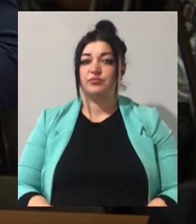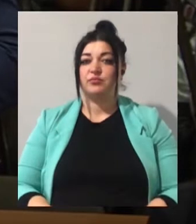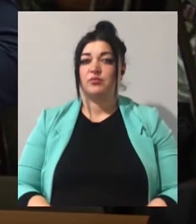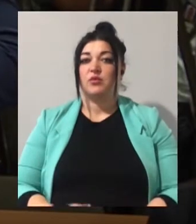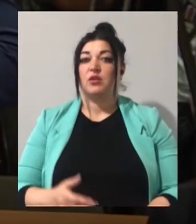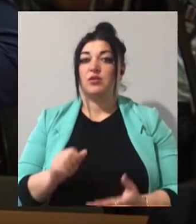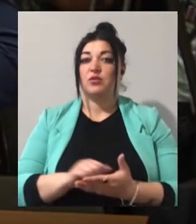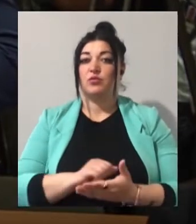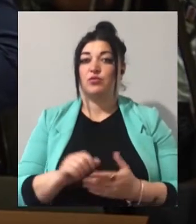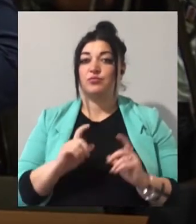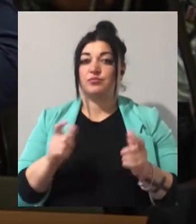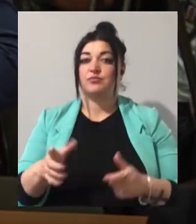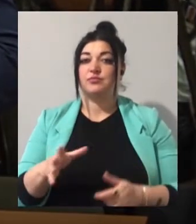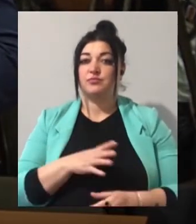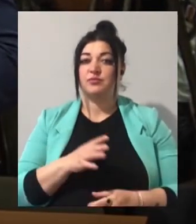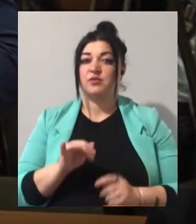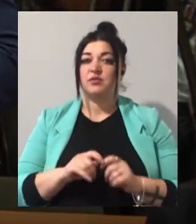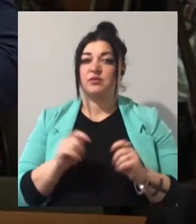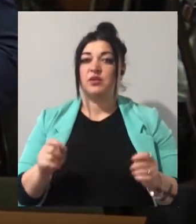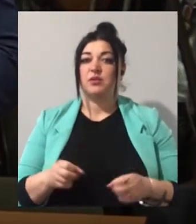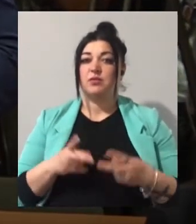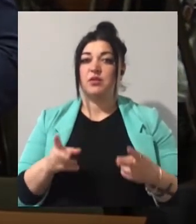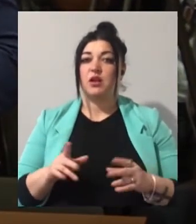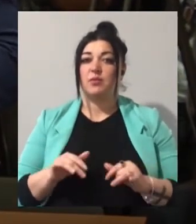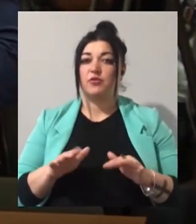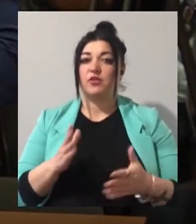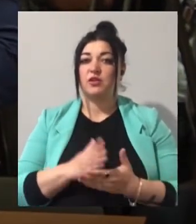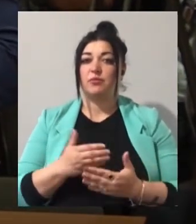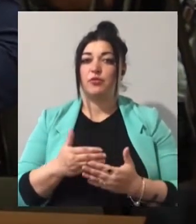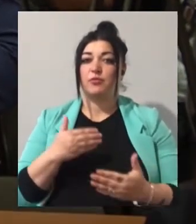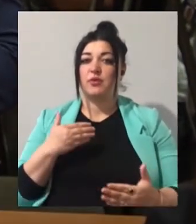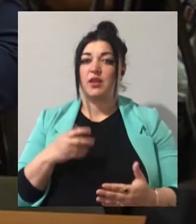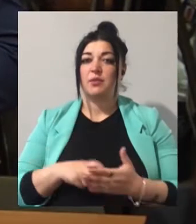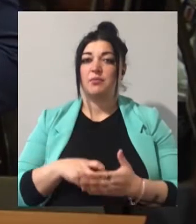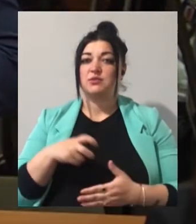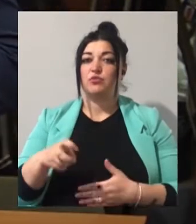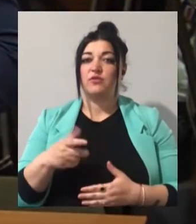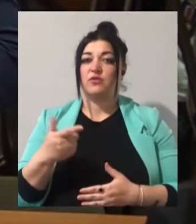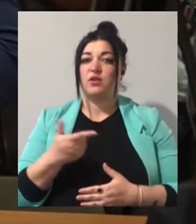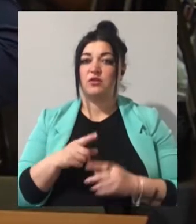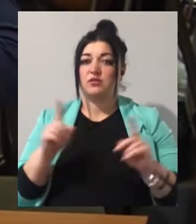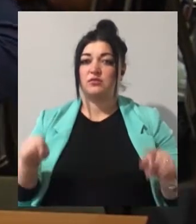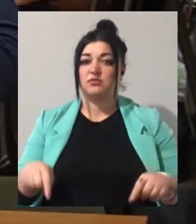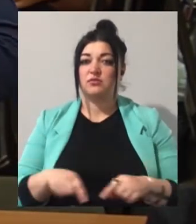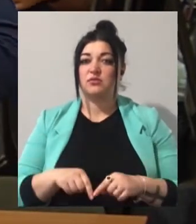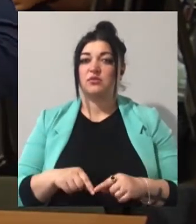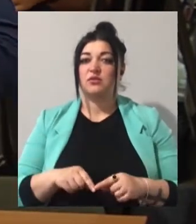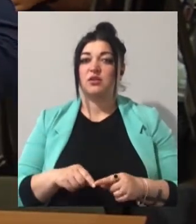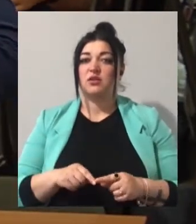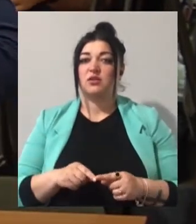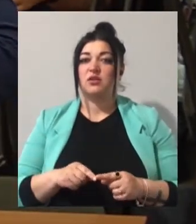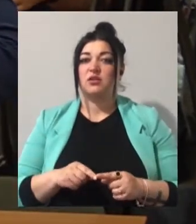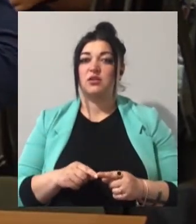у матеріалах кримінального провадження є безпосередньо письмова гарантія захисника про те, що з грудня він